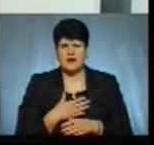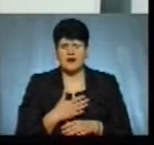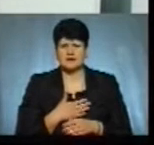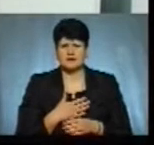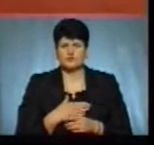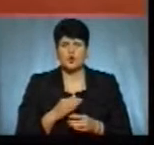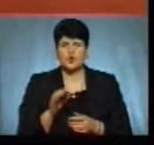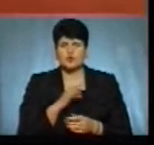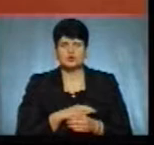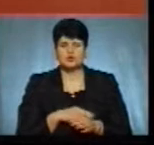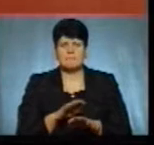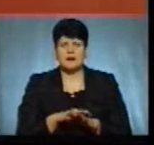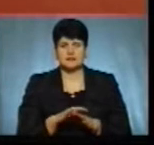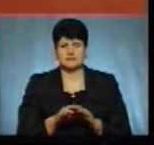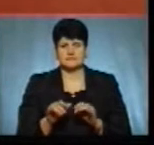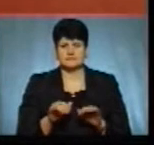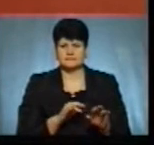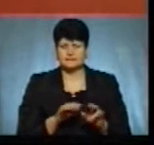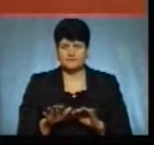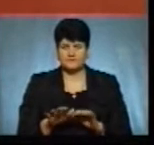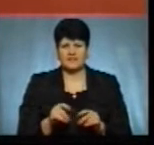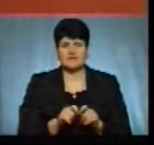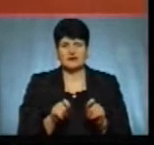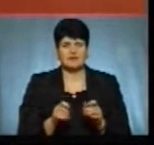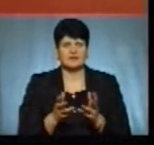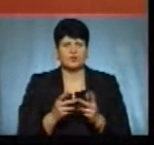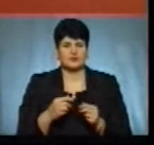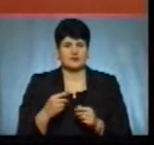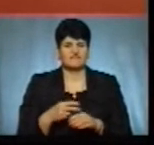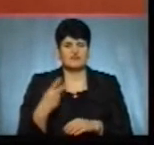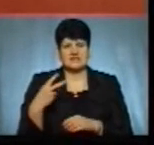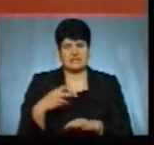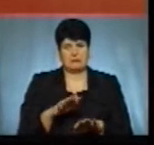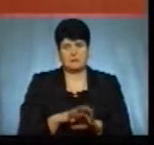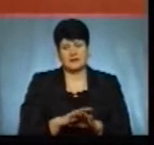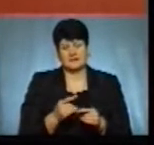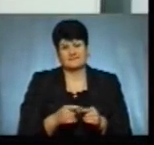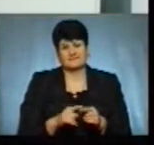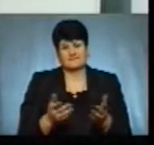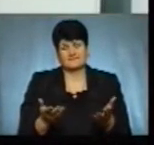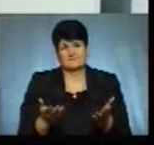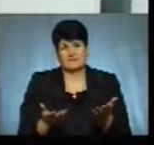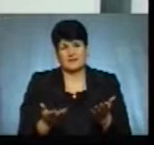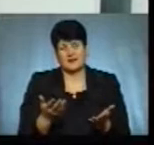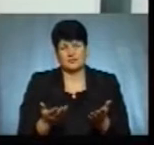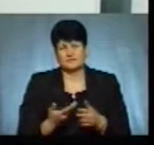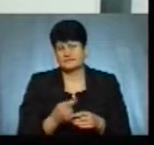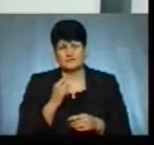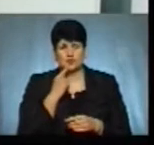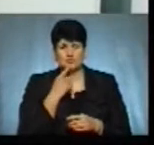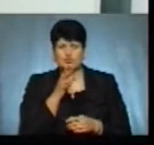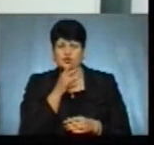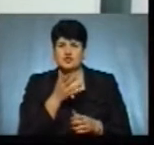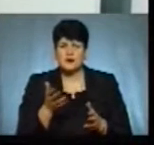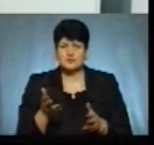банківськими операціями, ну, відкривати рахунки у 20 банках, це якось накладно трішки по часу, по витратах